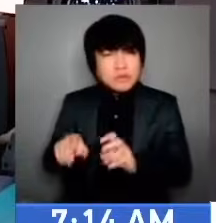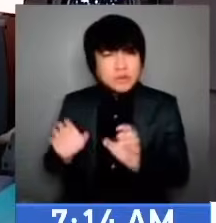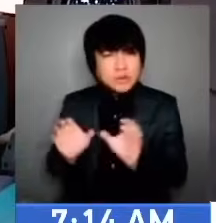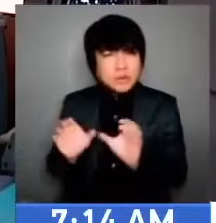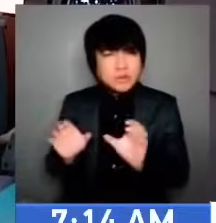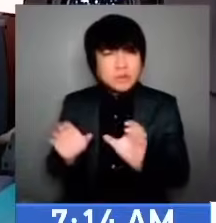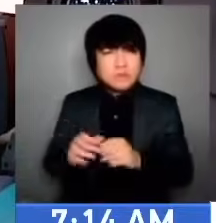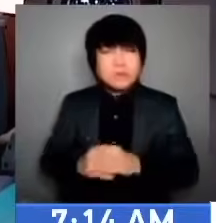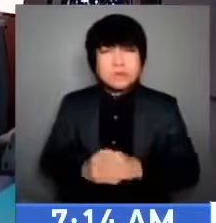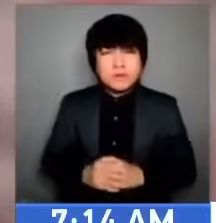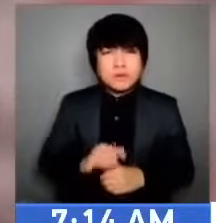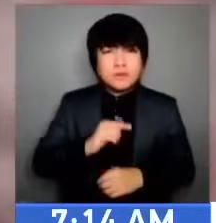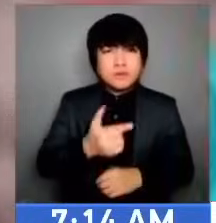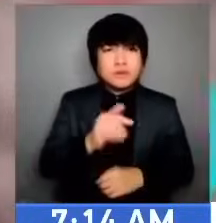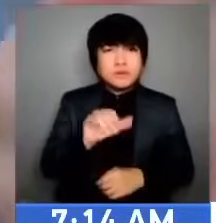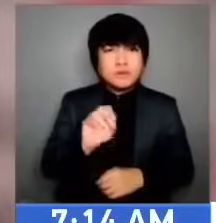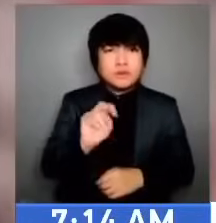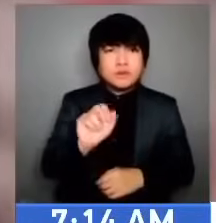Jonathan Andal.